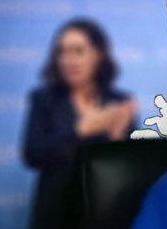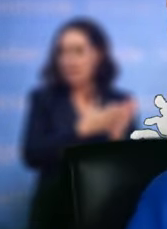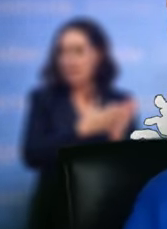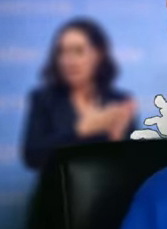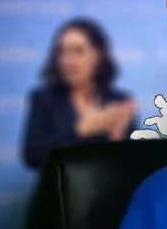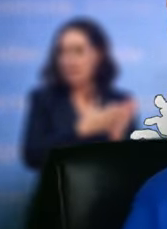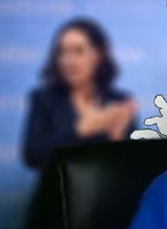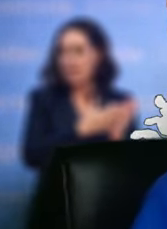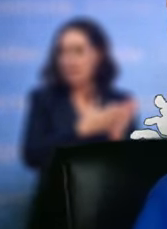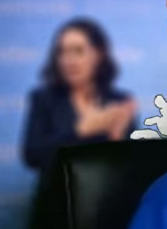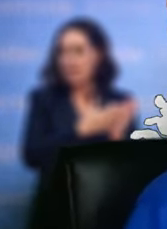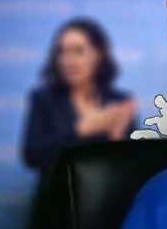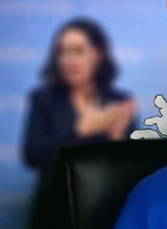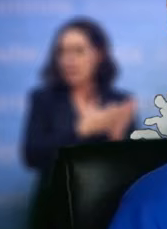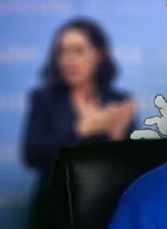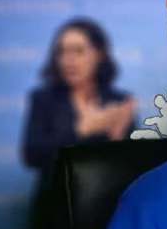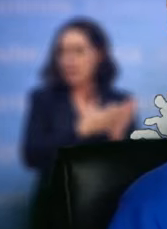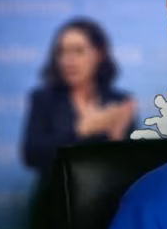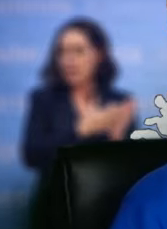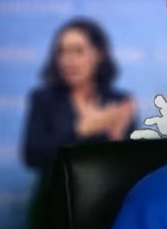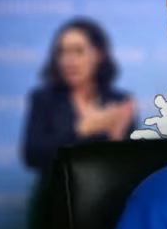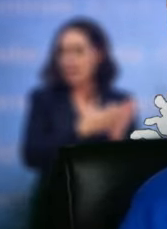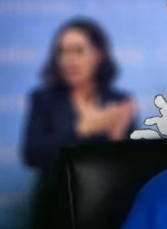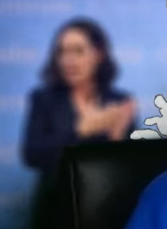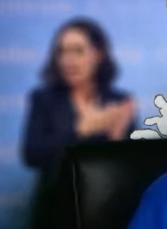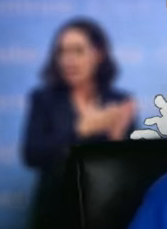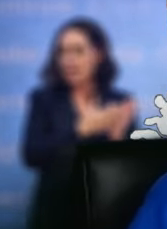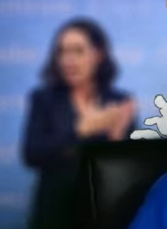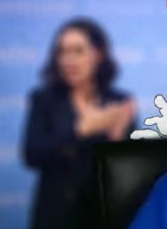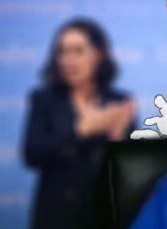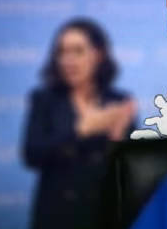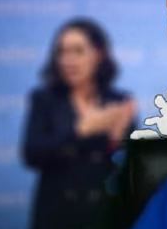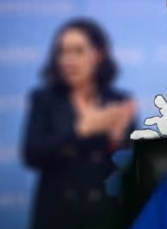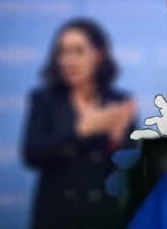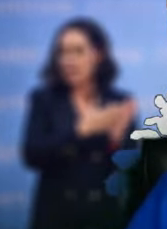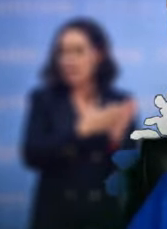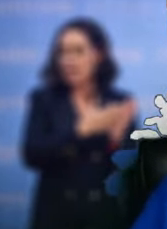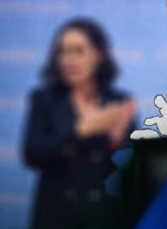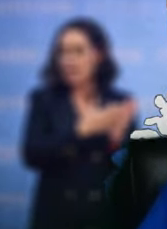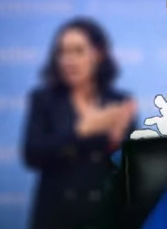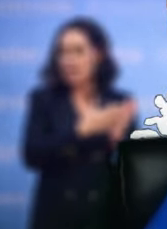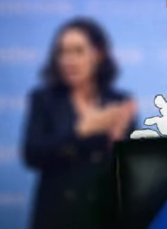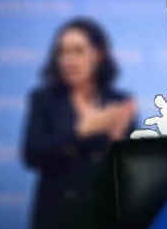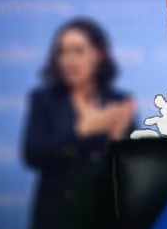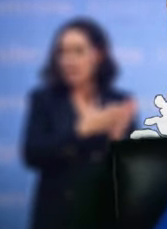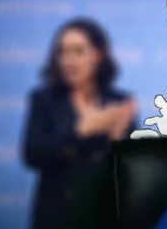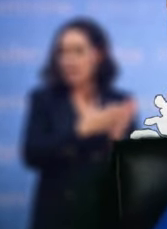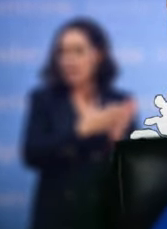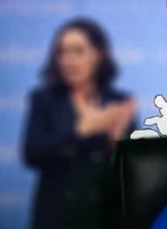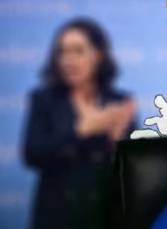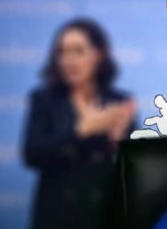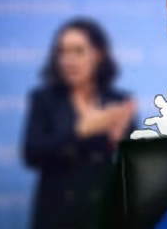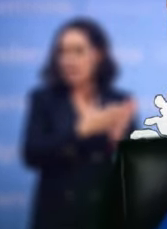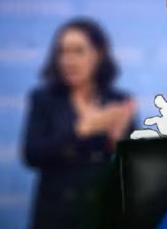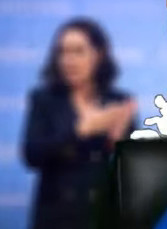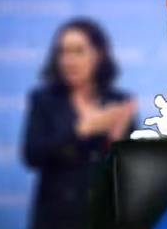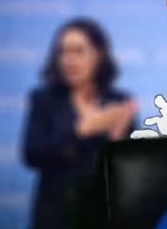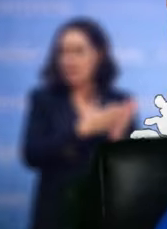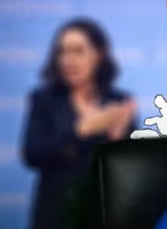jaar wordt geadviseerd om zoveel mogelijk om contact te bewerken. Ook met kinderen en anderhalve meter afstand te houden.